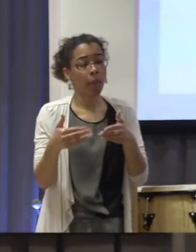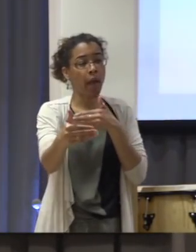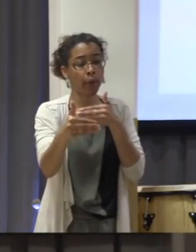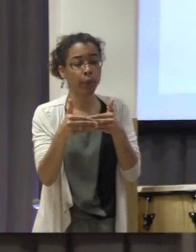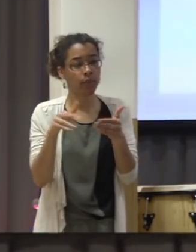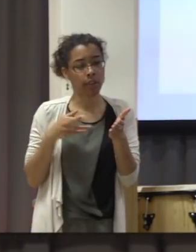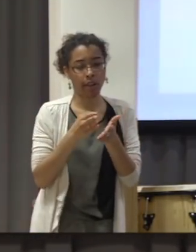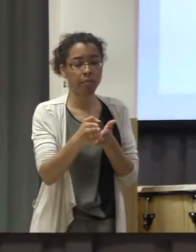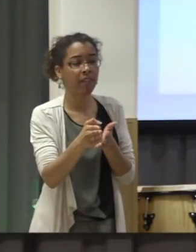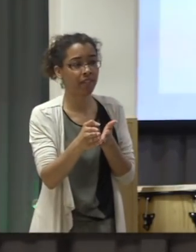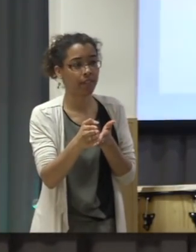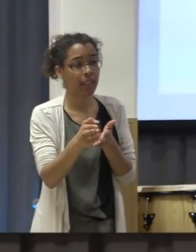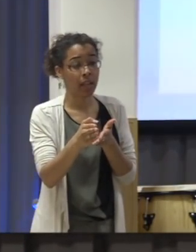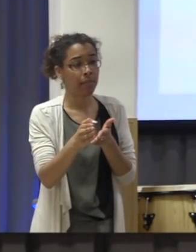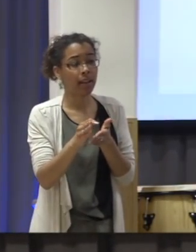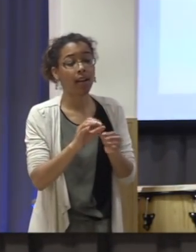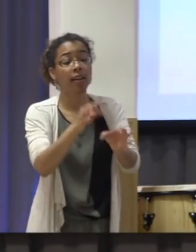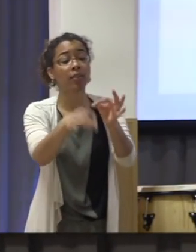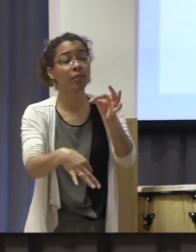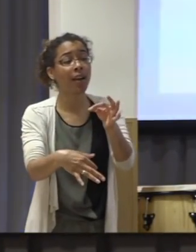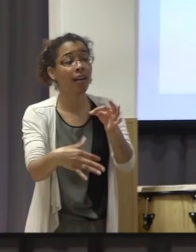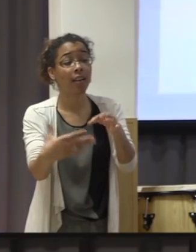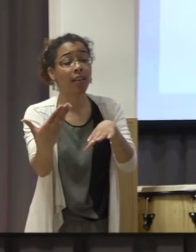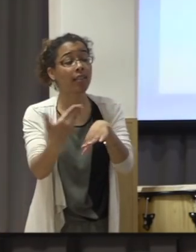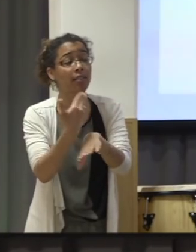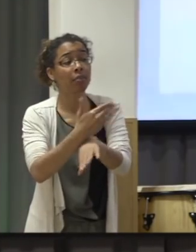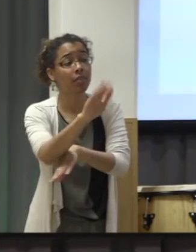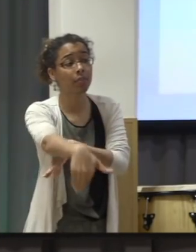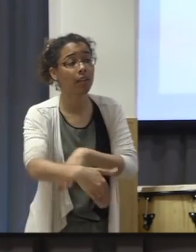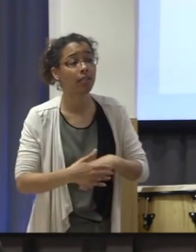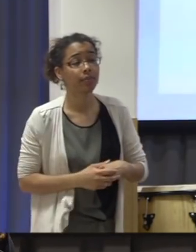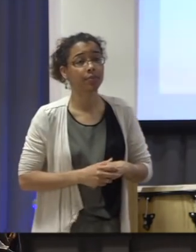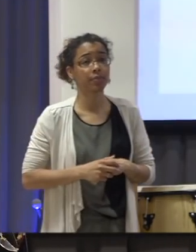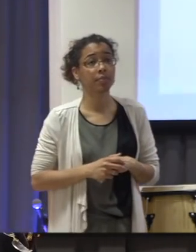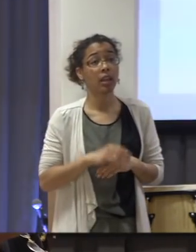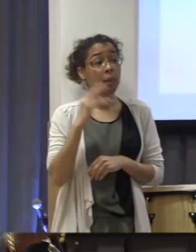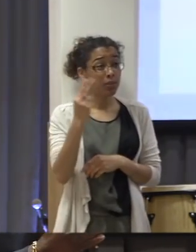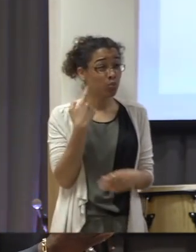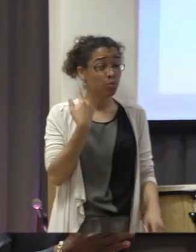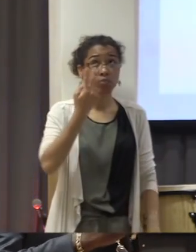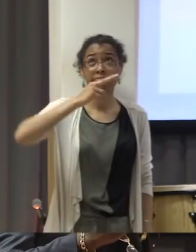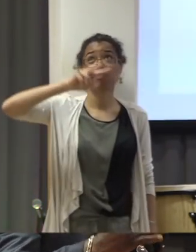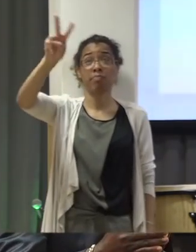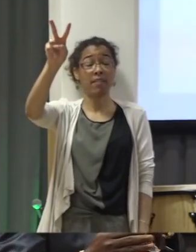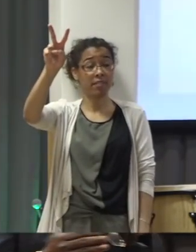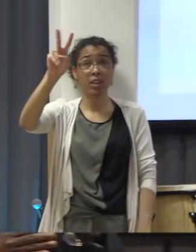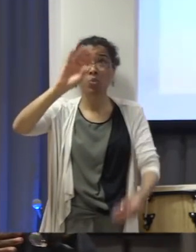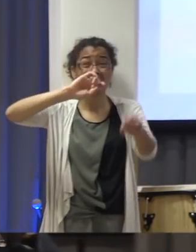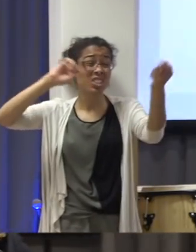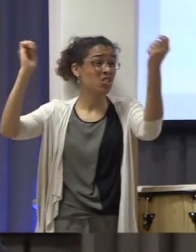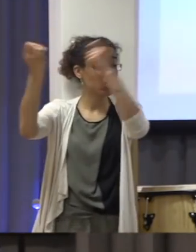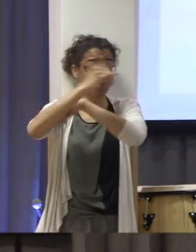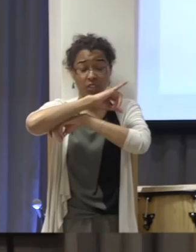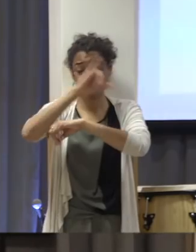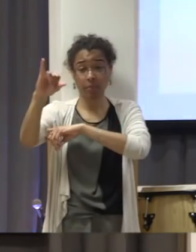les chemins qui l'amènent au désastre. Alléluia. Mais regarde toujours ce Dieu-là. Il n'a pas changé.